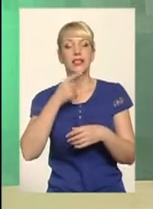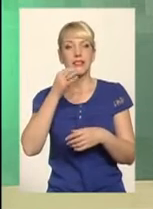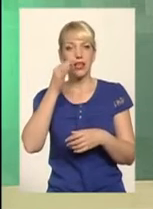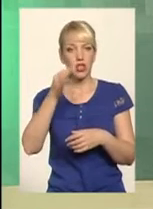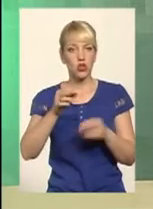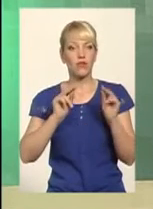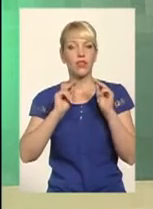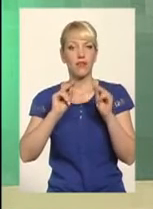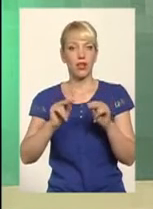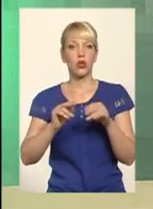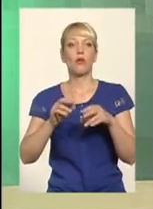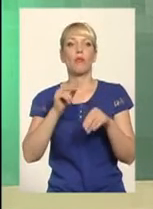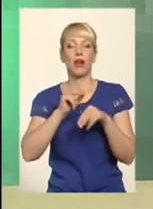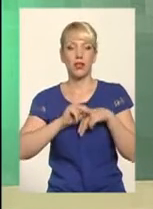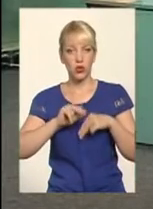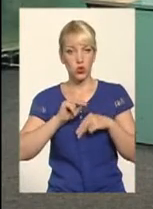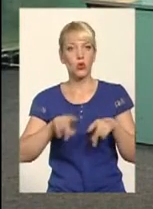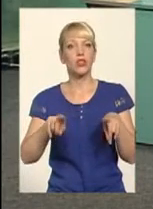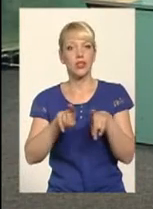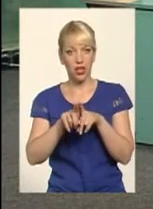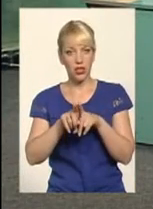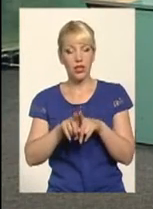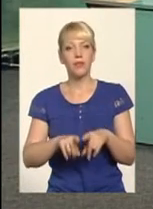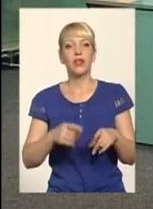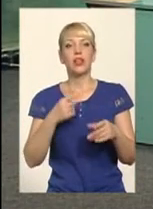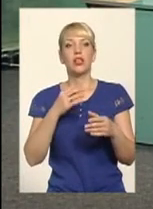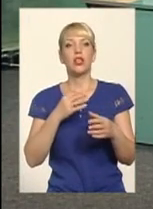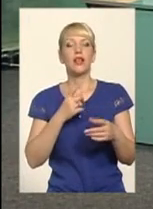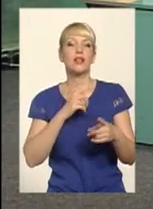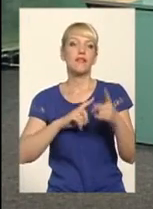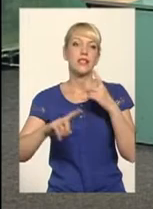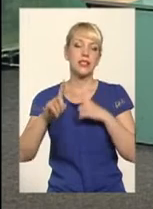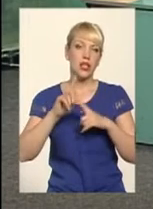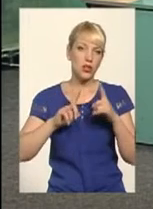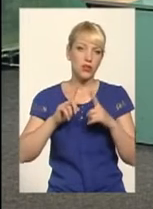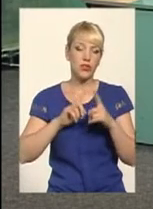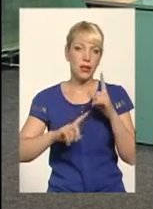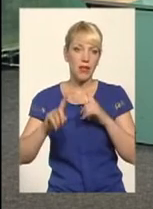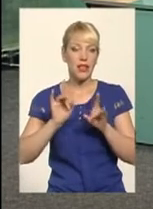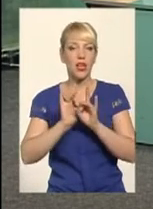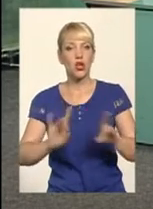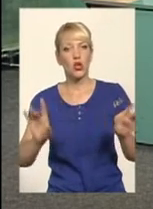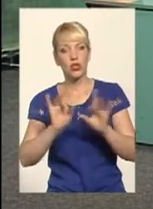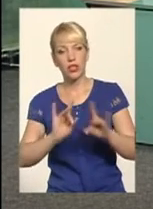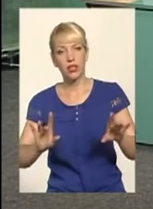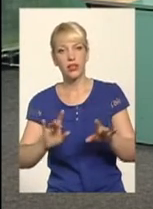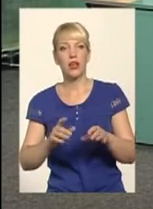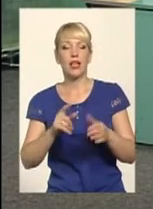з роботодавцями в такому ключі. Ключі семінар-нарад, роз'яснень, запитань-відповідей.